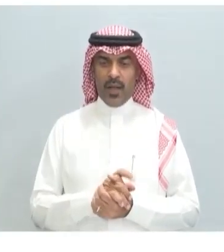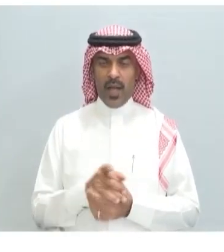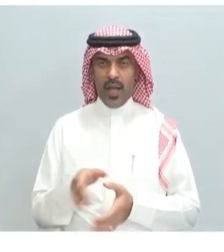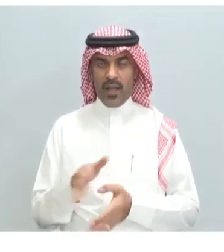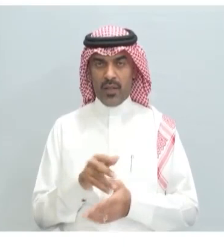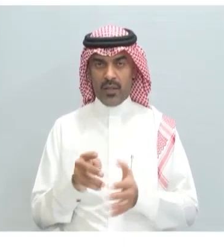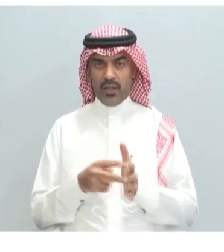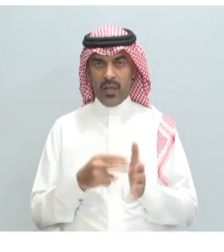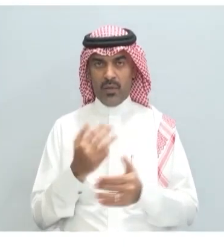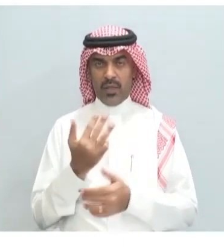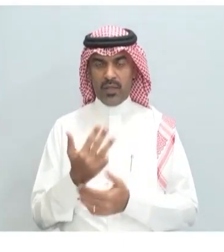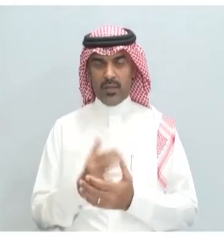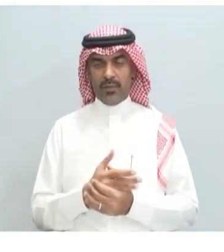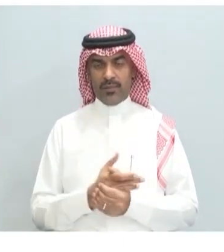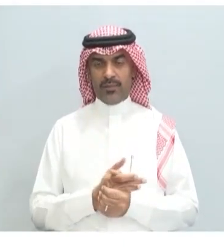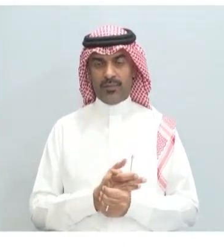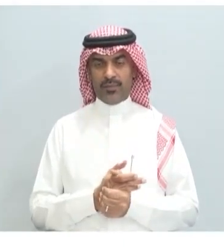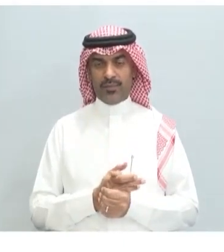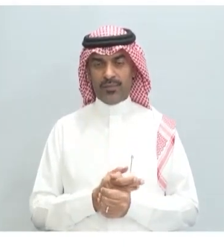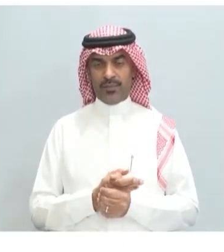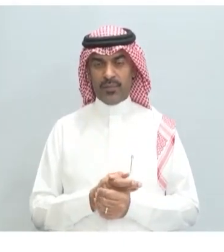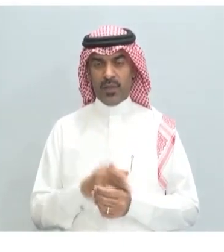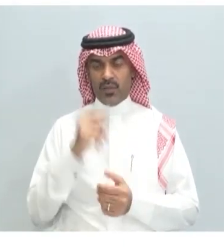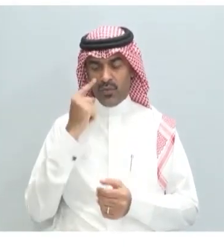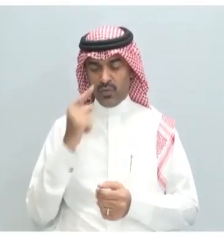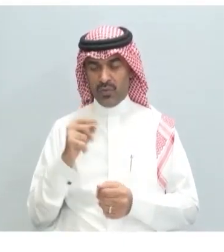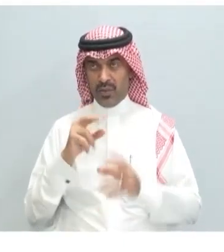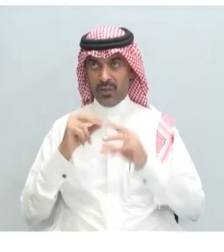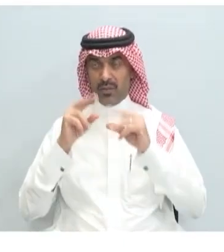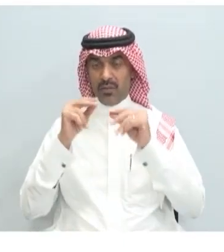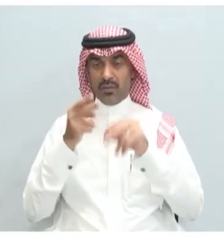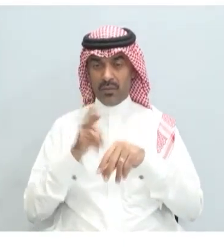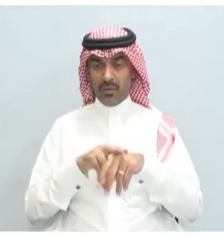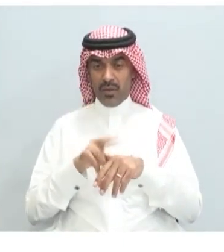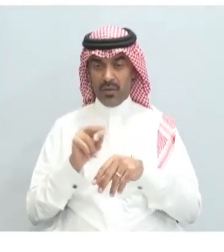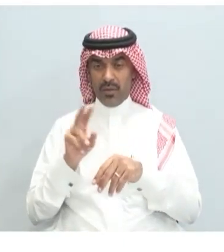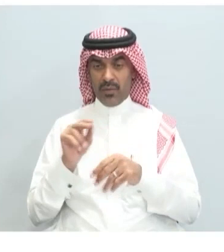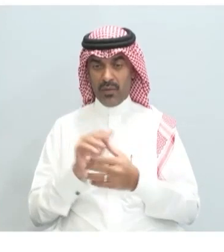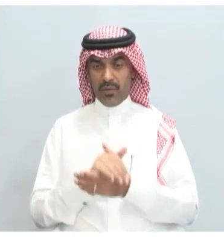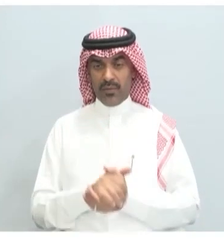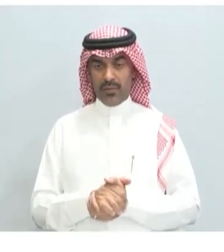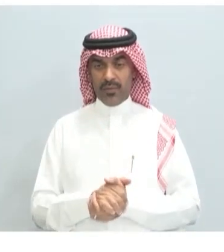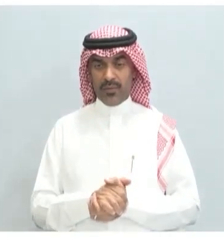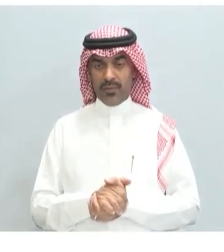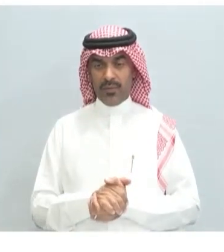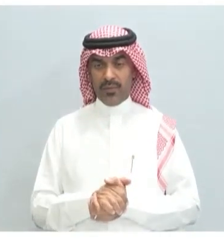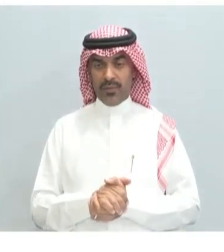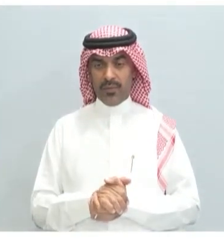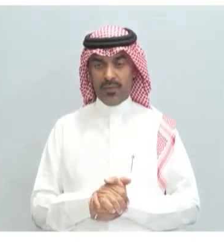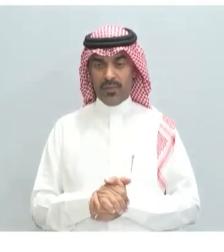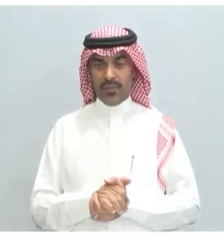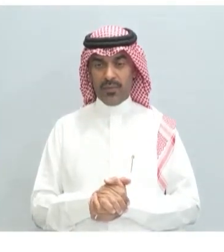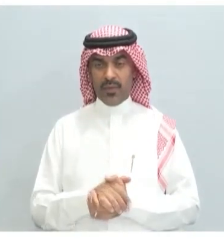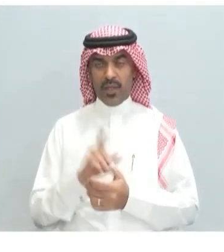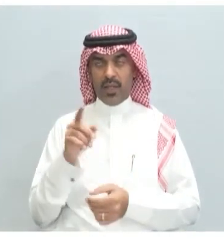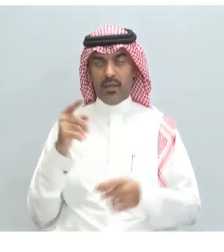الان لو جيت احسب الاحتمال اول شيء هل في عنصر تكرر من ه العنصرين اذا نقول هنا ان الحادثتان متنافيان